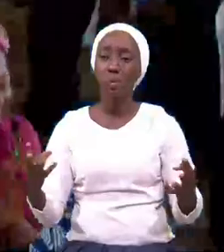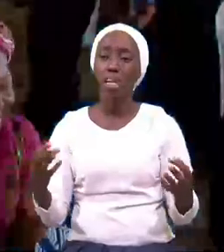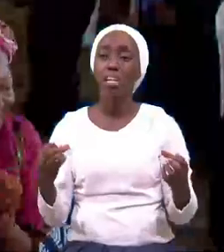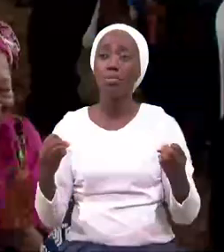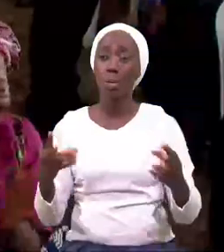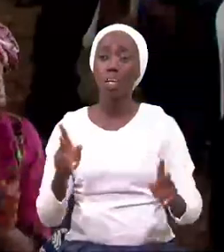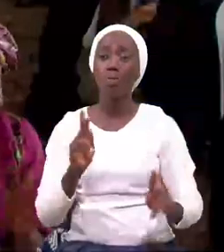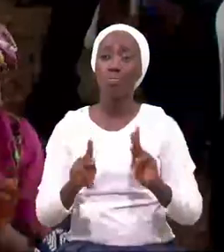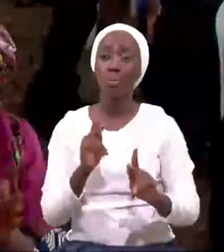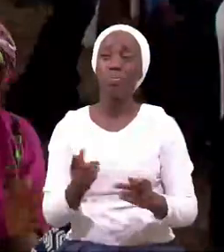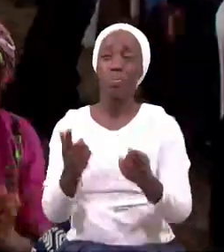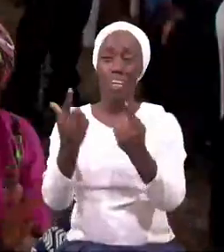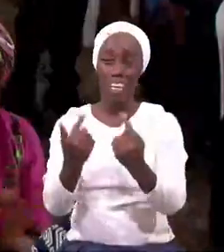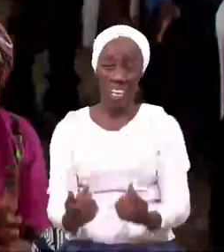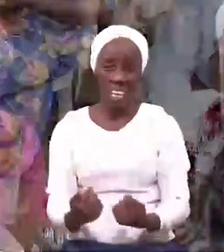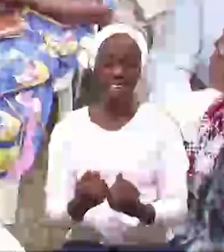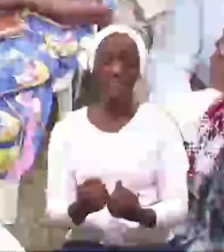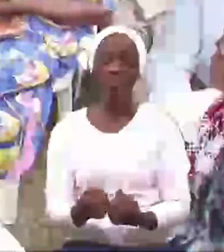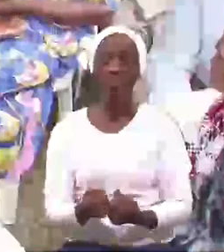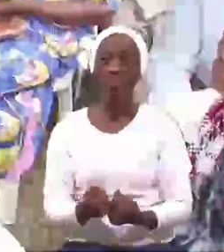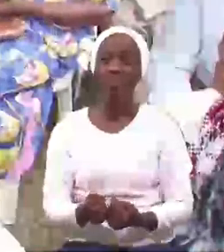Et plusieurs sont sortis.